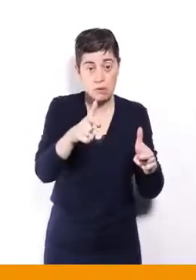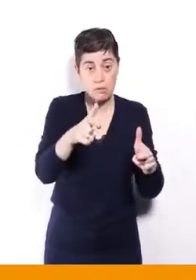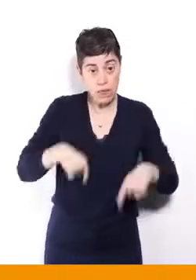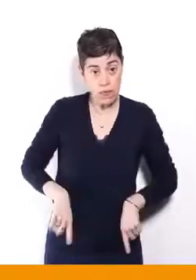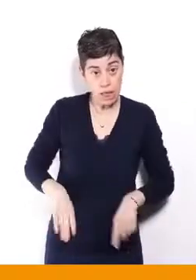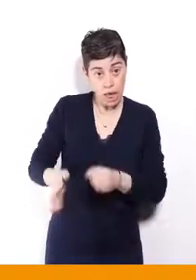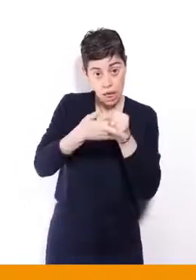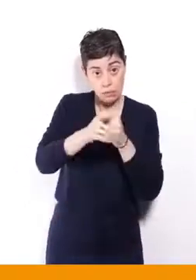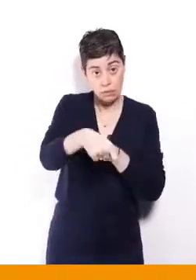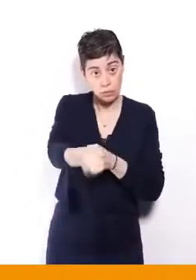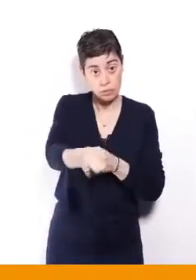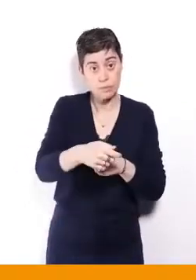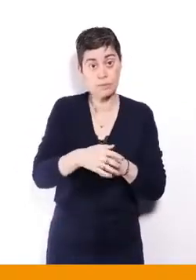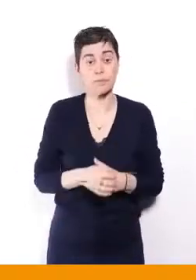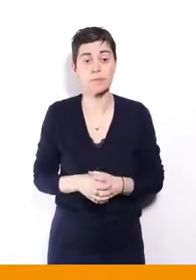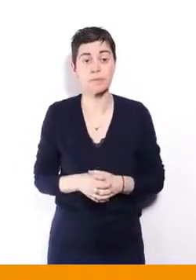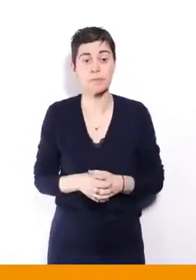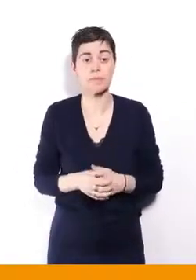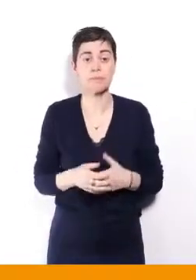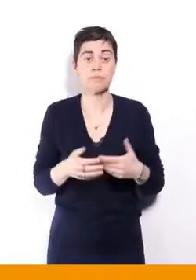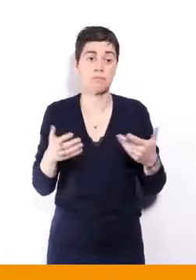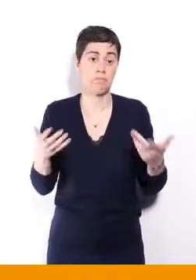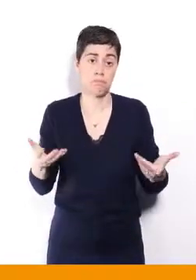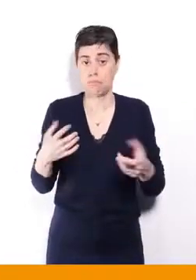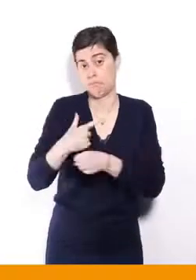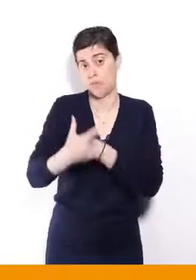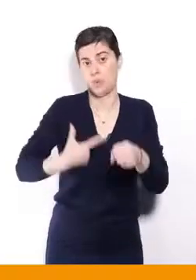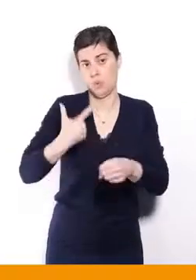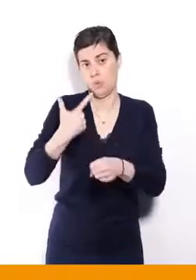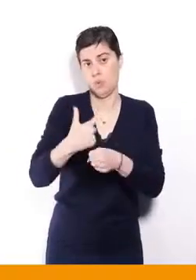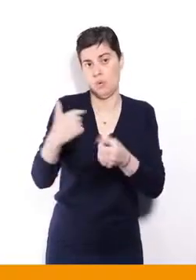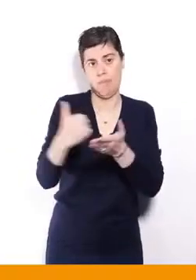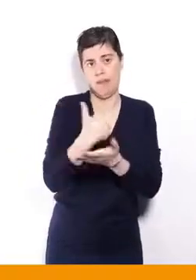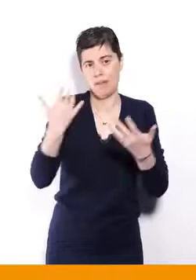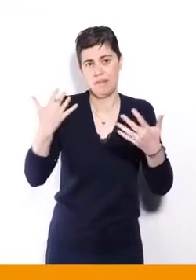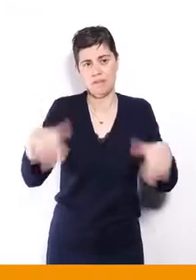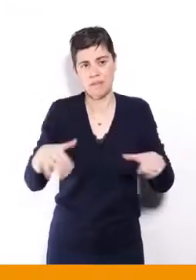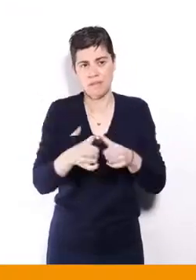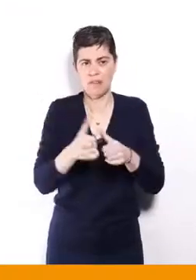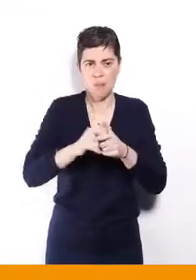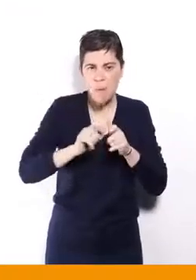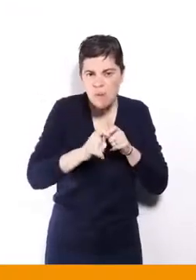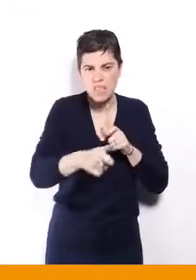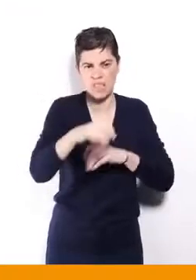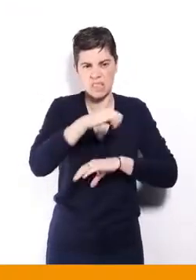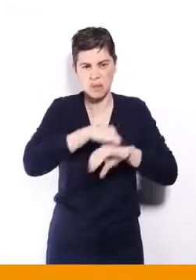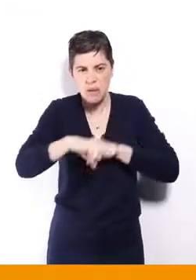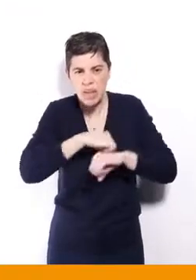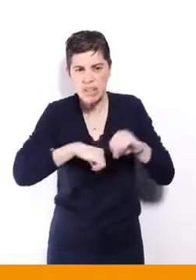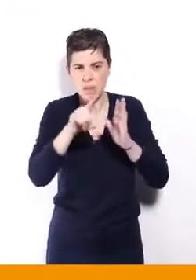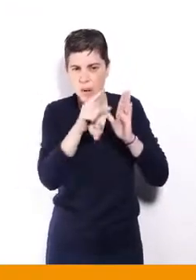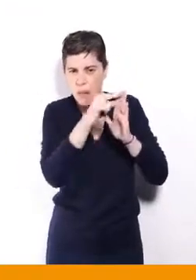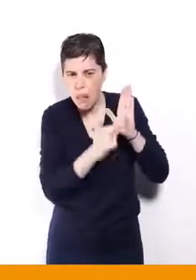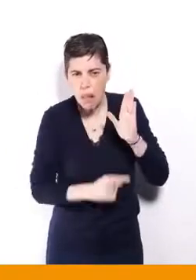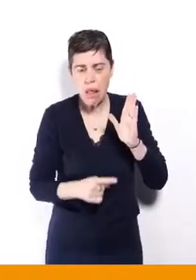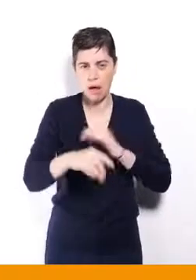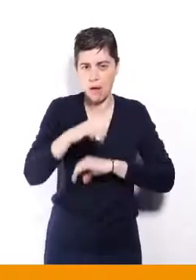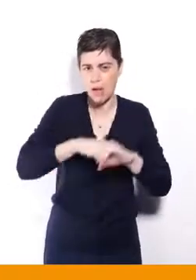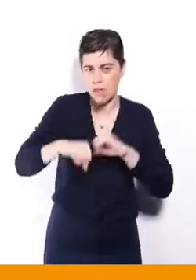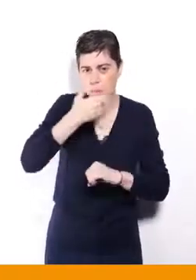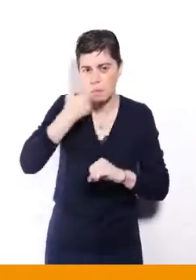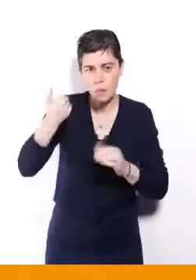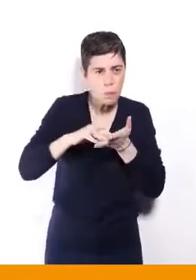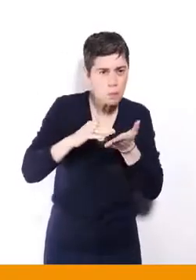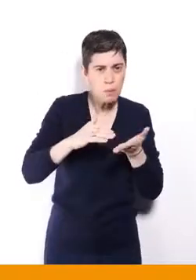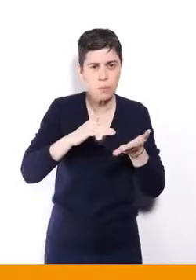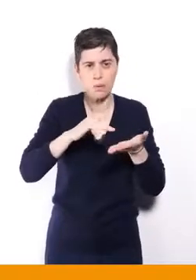je veux dire, et on a passé 2 ans à bâtir des procédures, réorganiser les choses pour qu'enfin, à